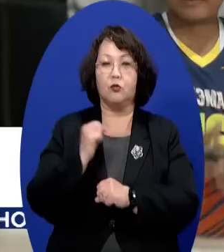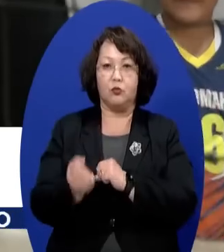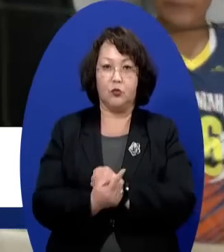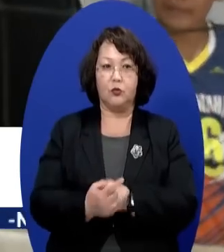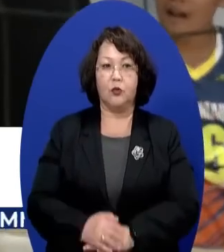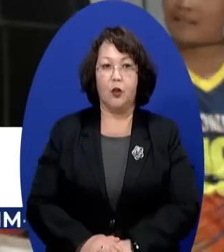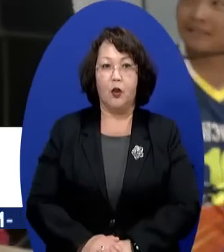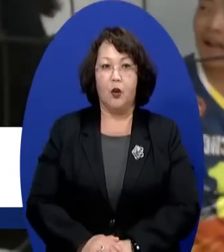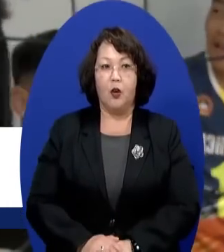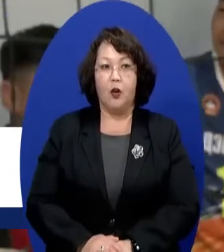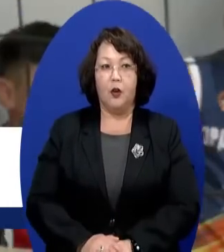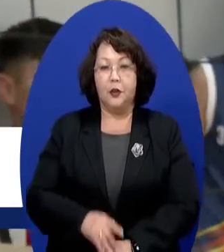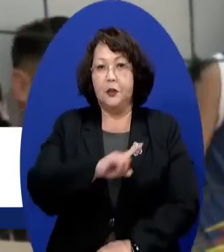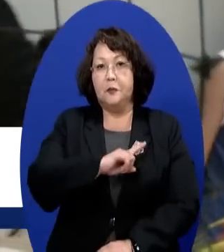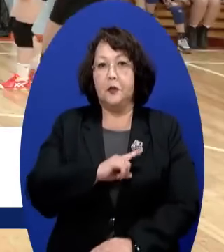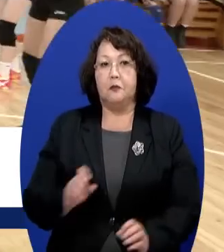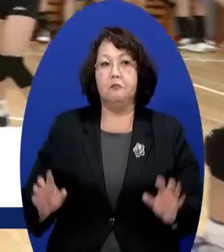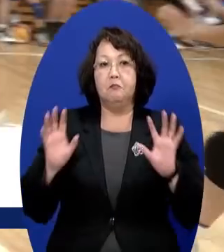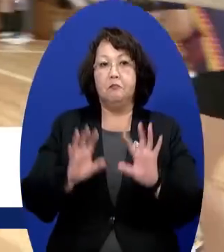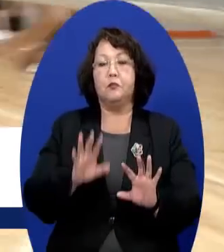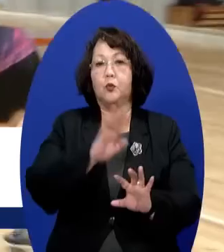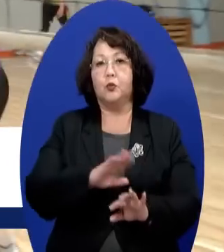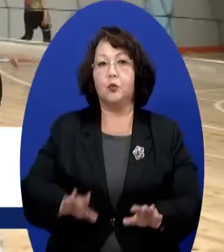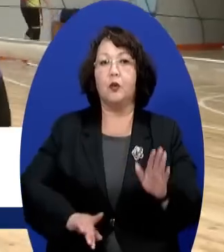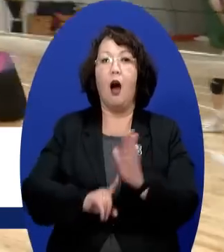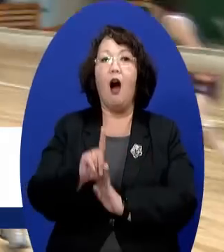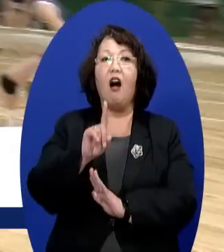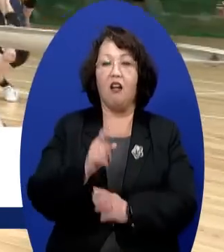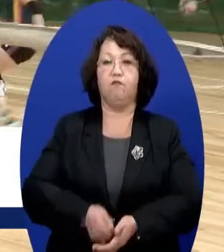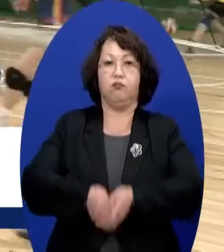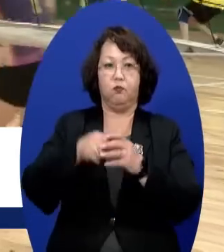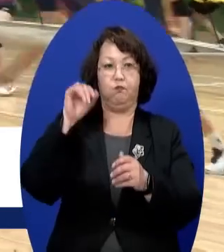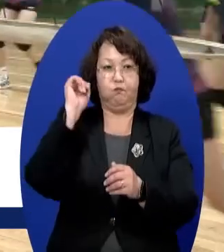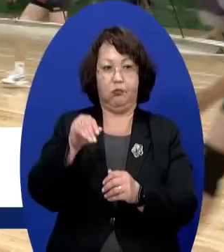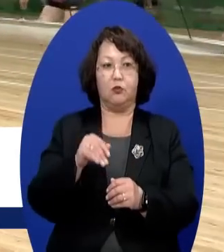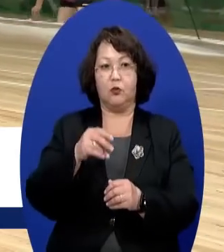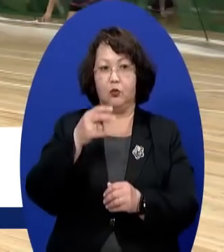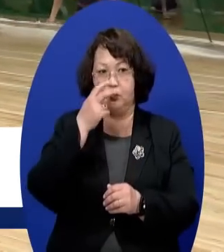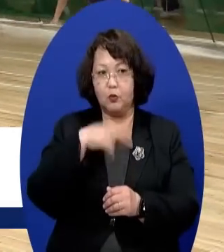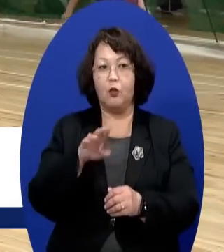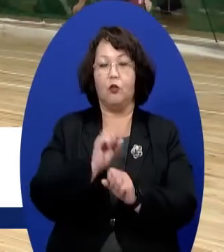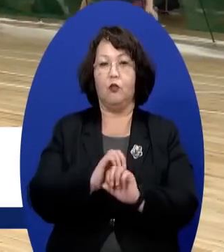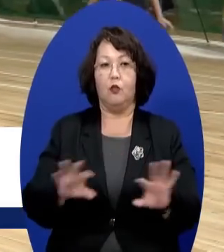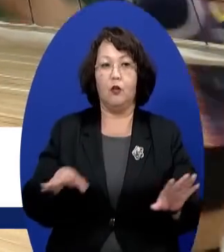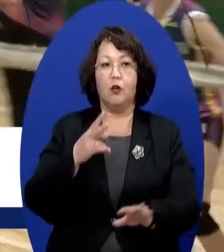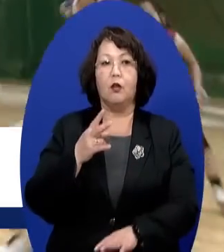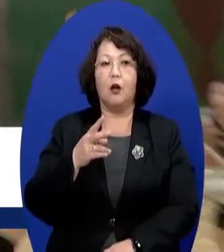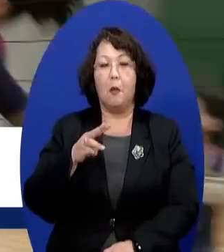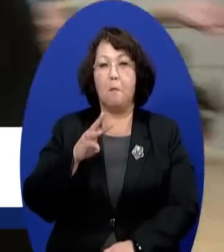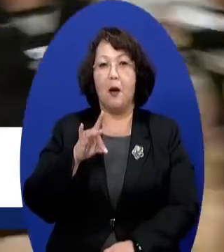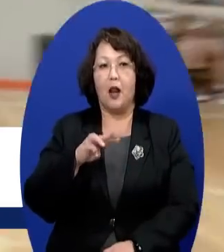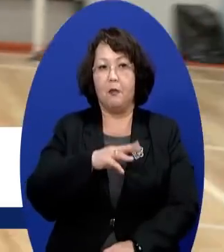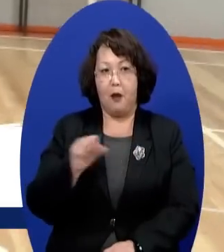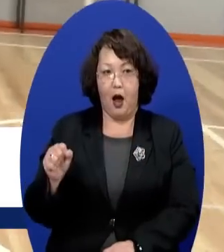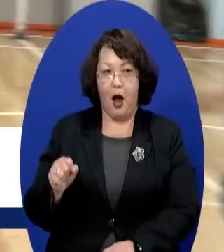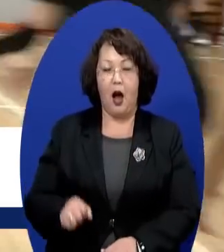байгаа. Тэмцээнд оролцож байгаа хүүхдүүдээс анх удаагийн тэмцээнд оролцож байгаа хүүхдүүд олон байлаа. Тухайлбал Натур Мед ноён клубээс Марлма,